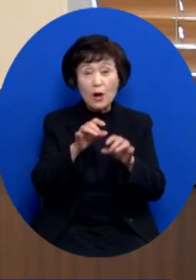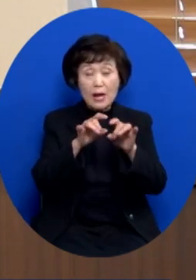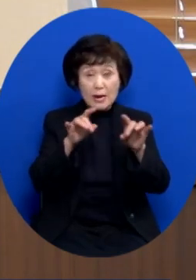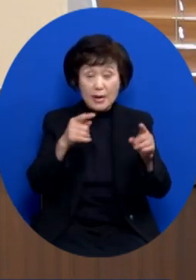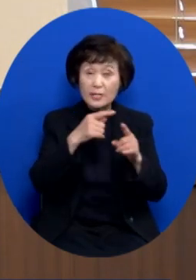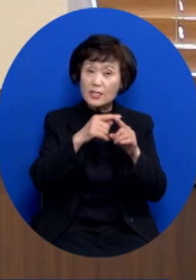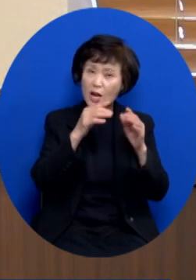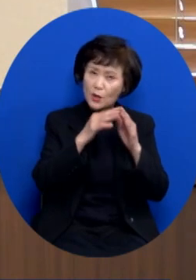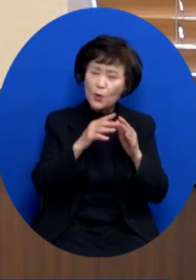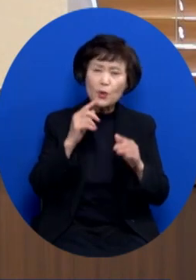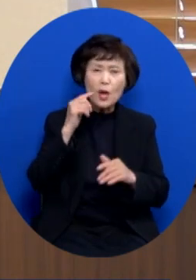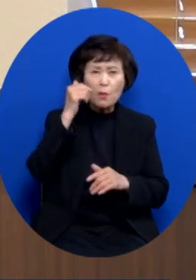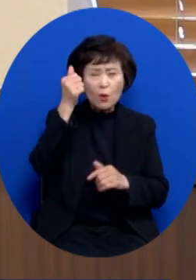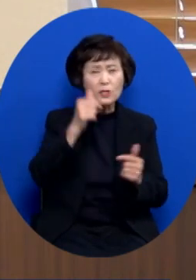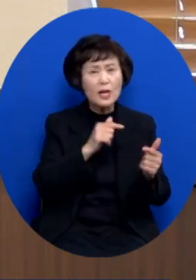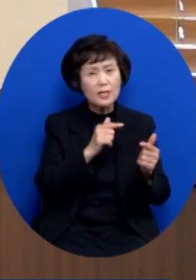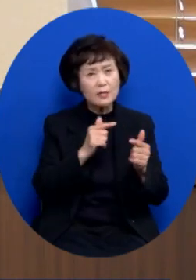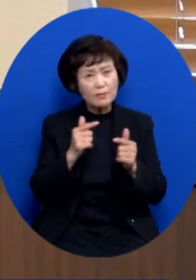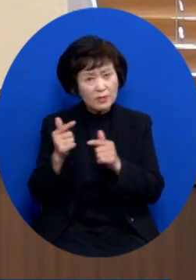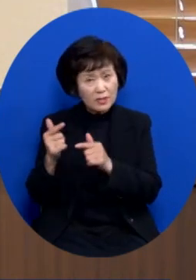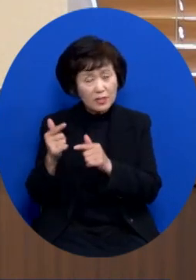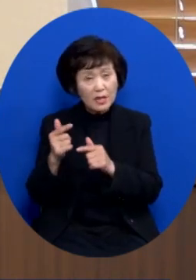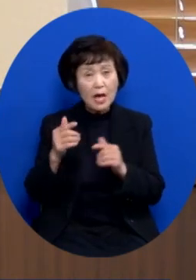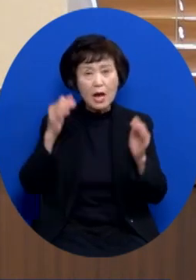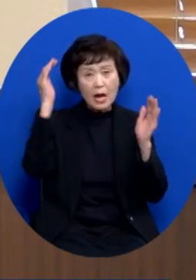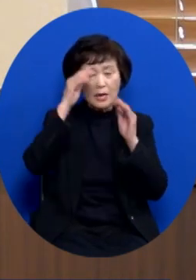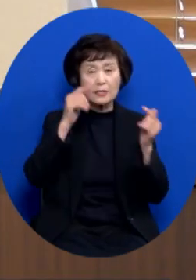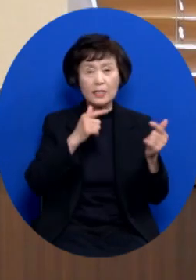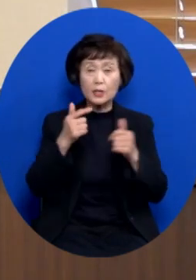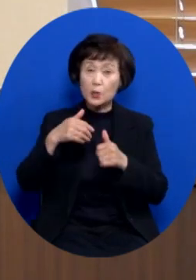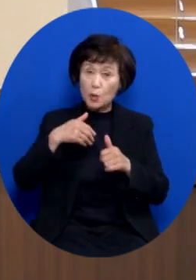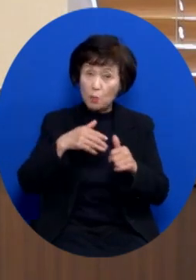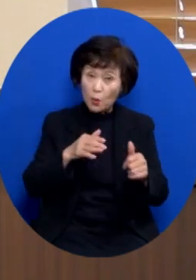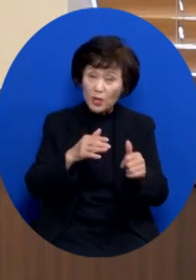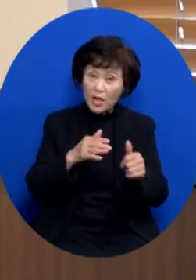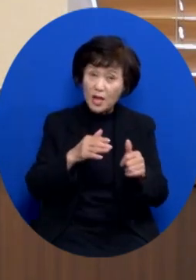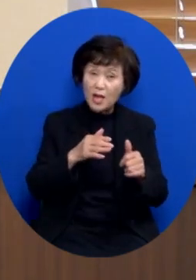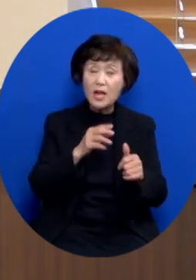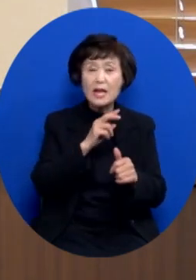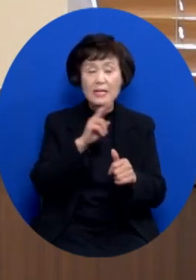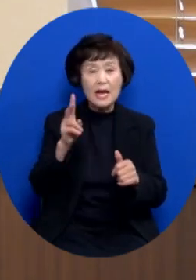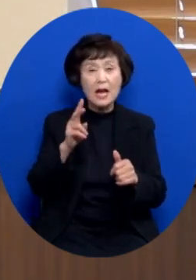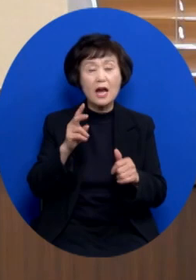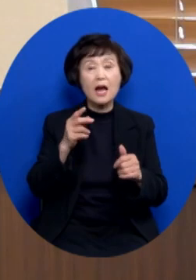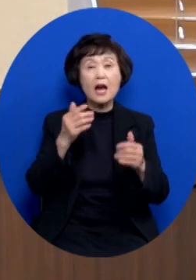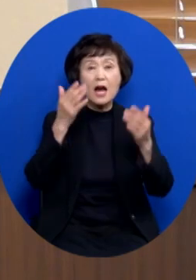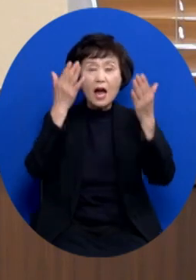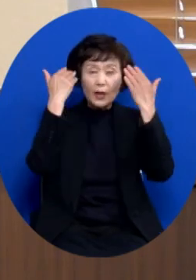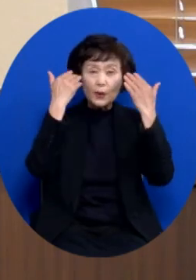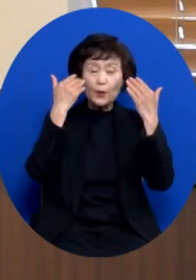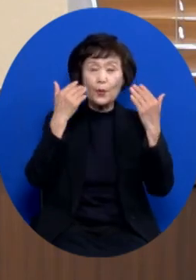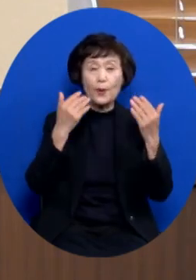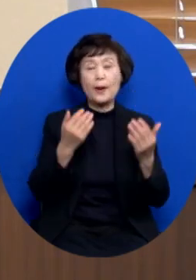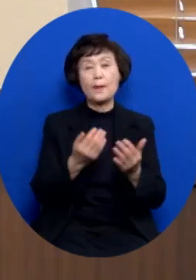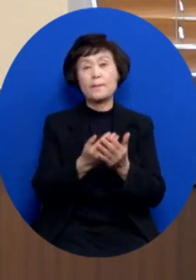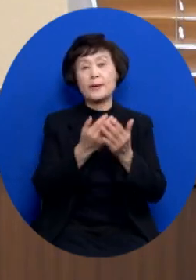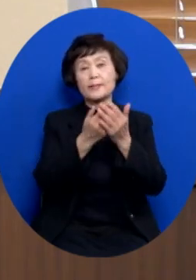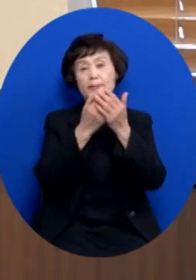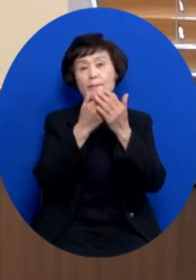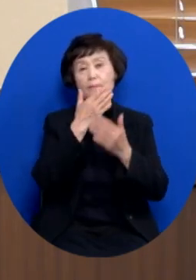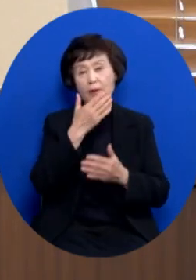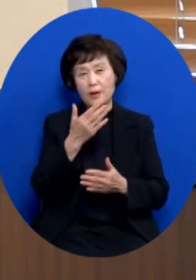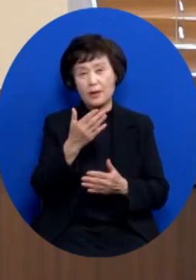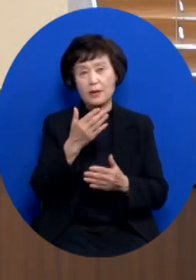개교회 목회자들이 학생을 보내줘야 신학교가 생존할 수 있고 발전할 수 있고 이렇게 되는